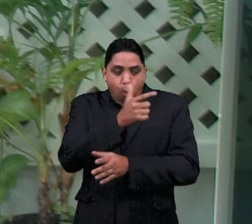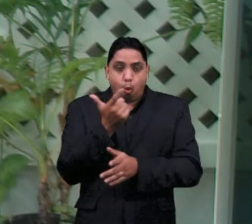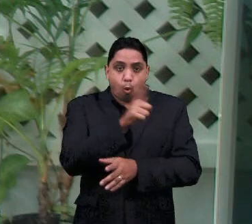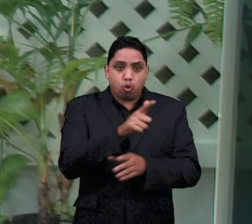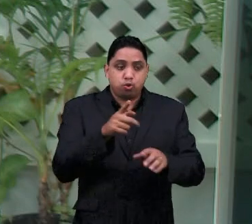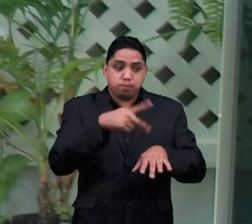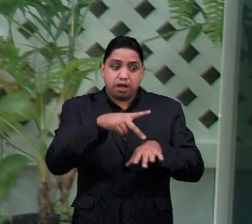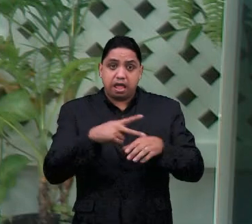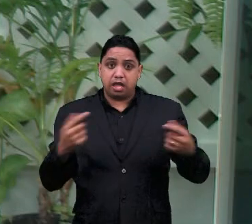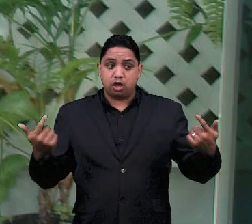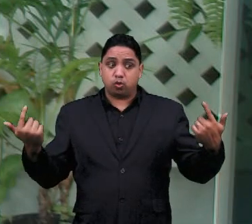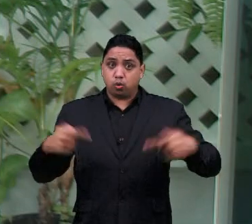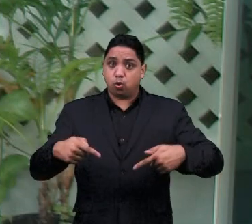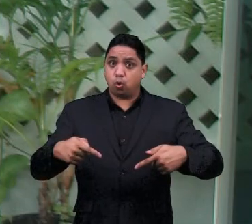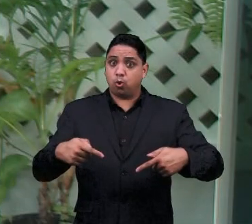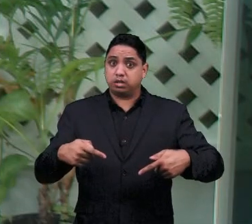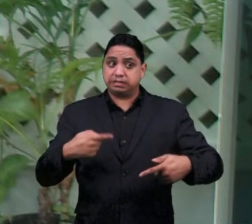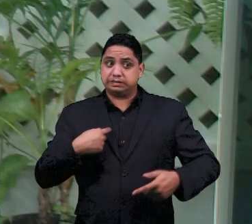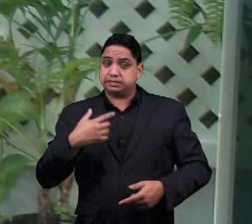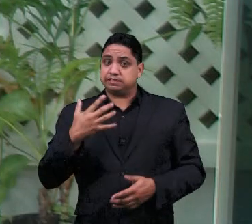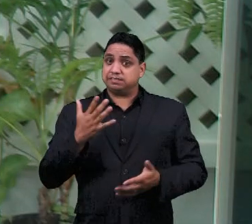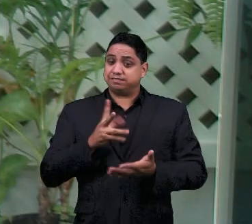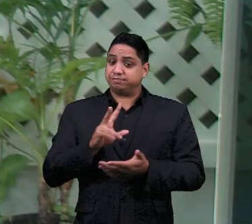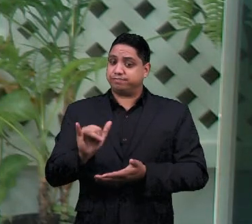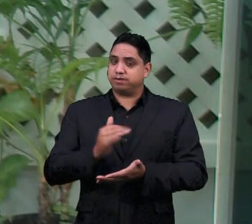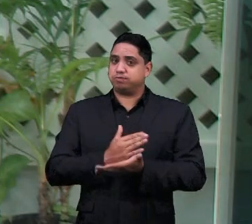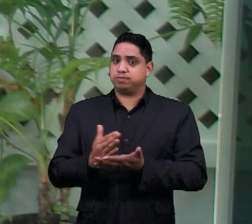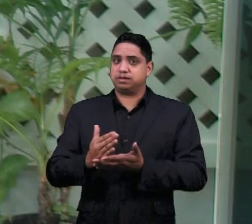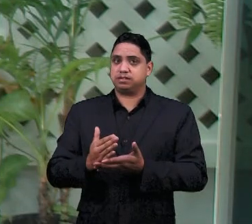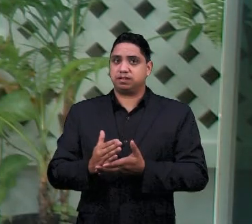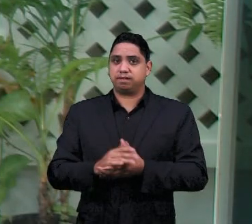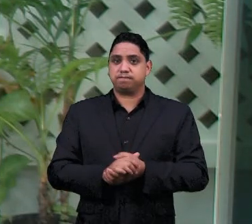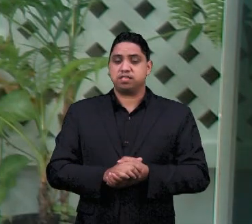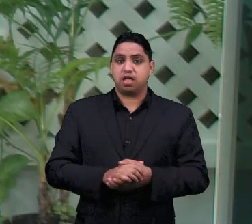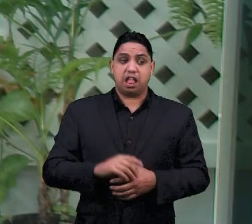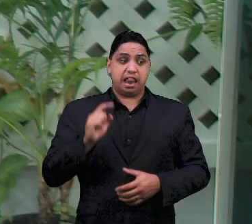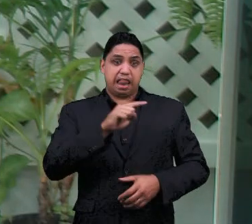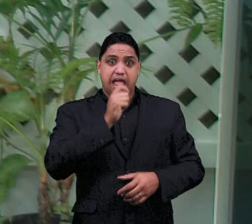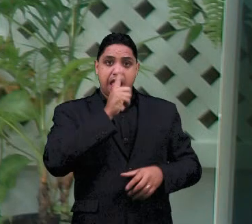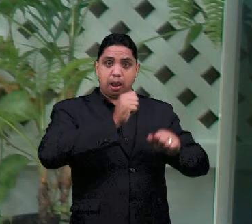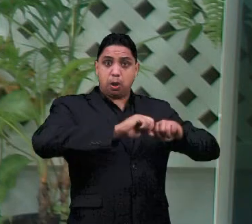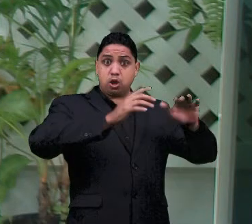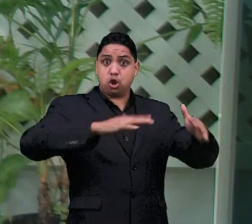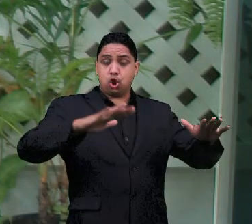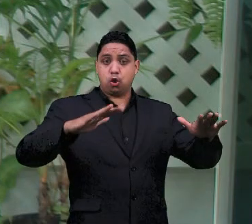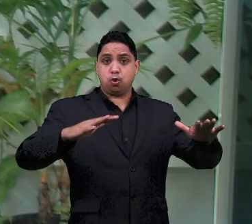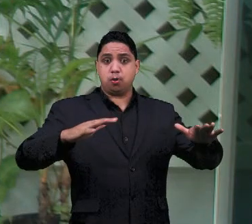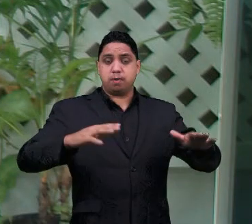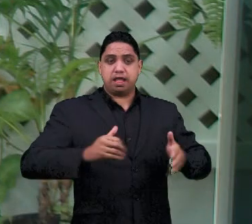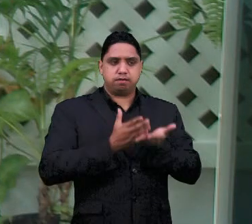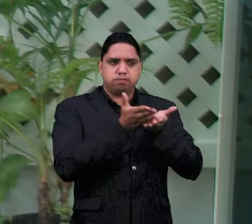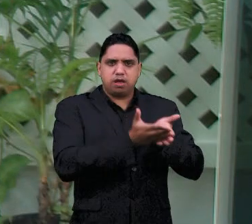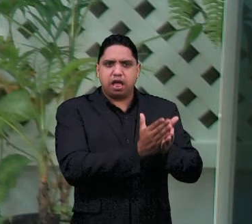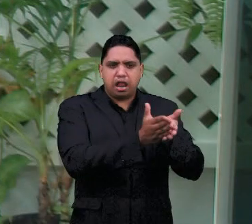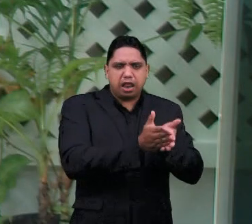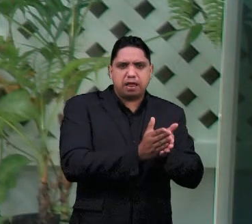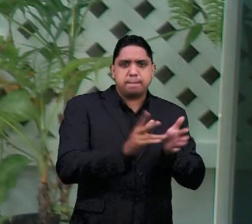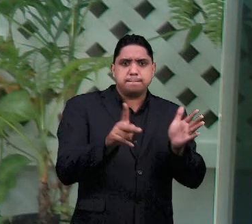tel pays sont dans la frontière avec tel pays. Il y a une mouvementation